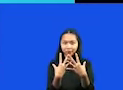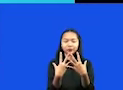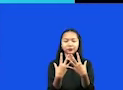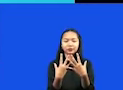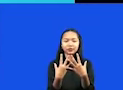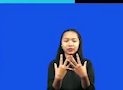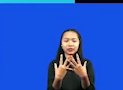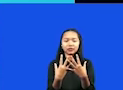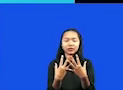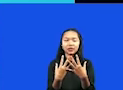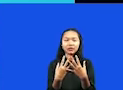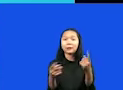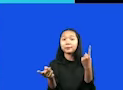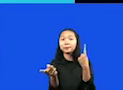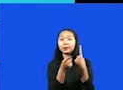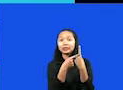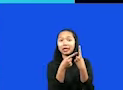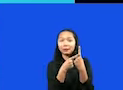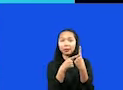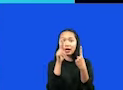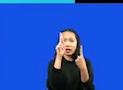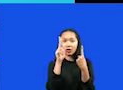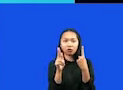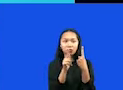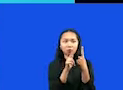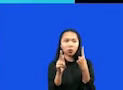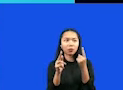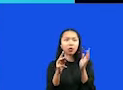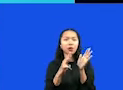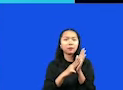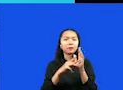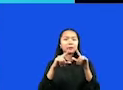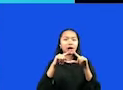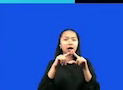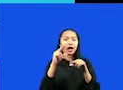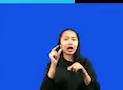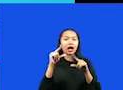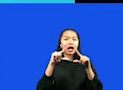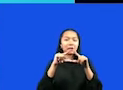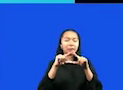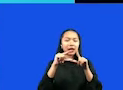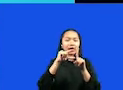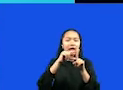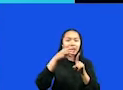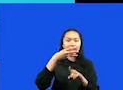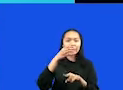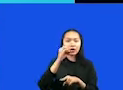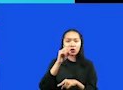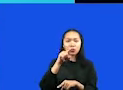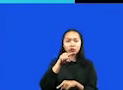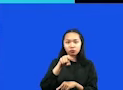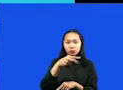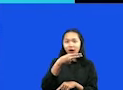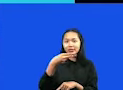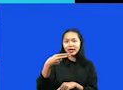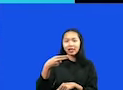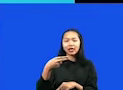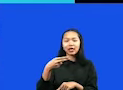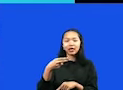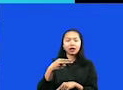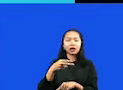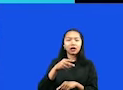pertama dari Romo maradio Romo maradio adalah Romo vikep Jogja